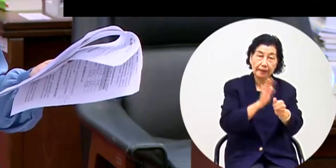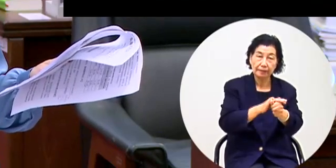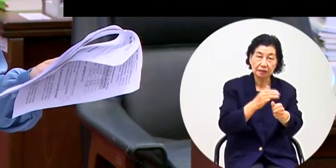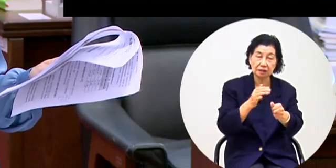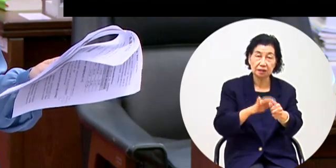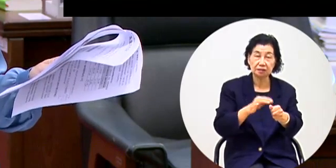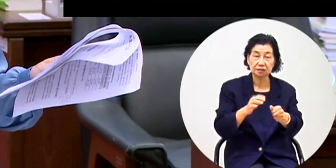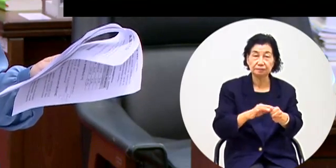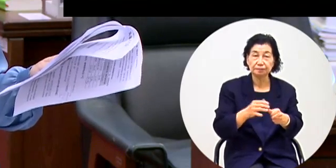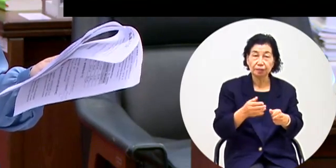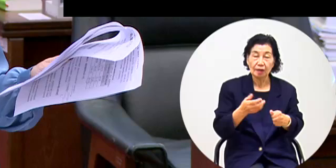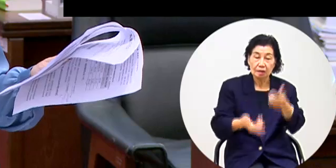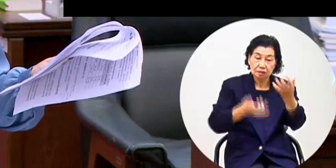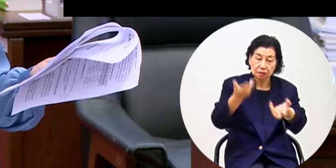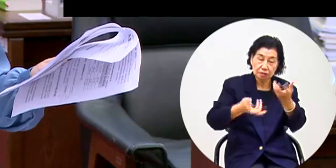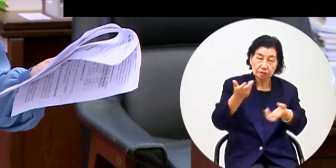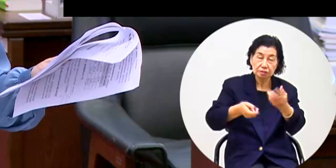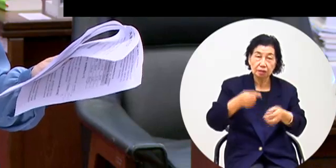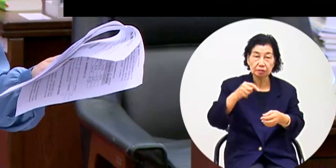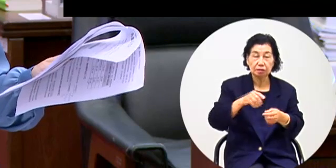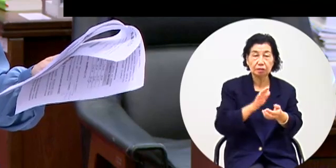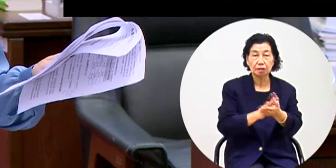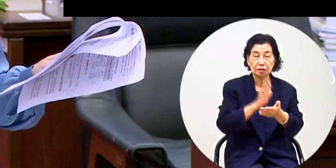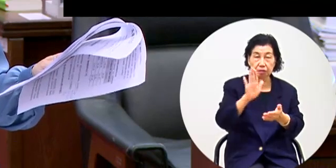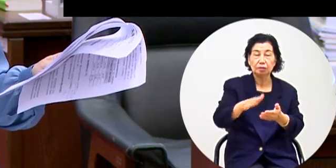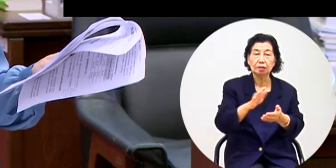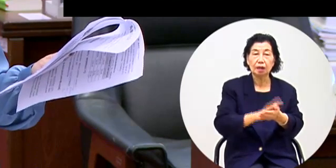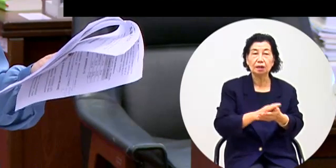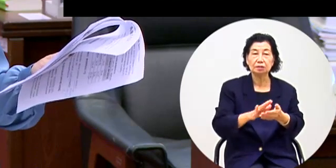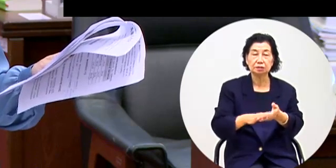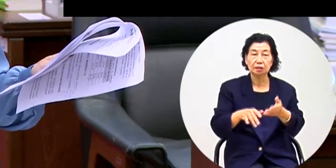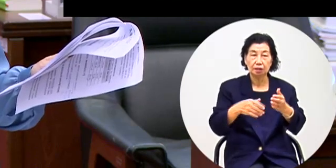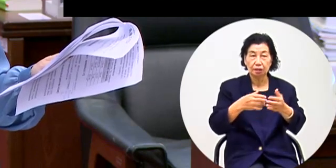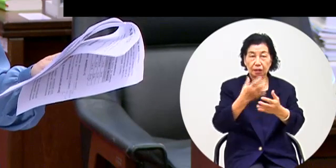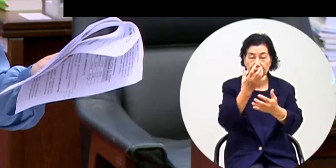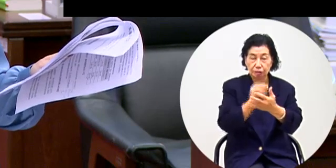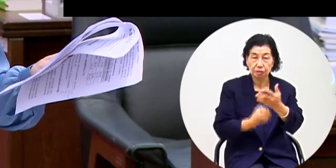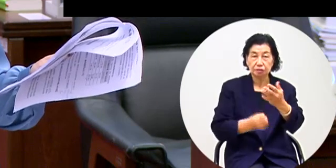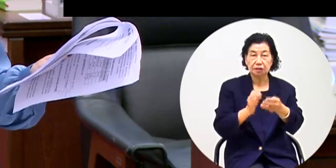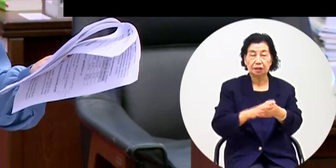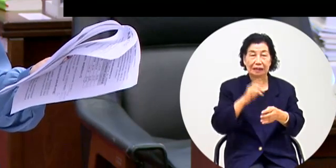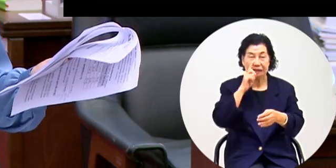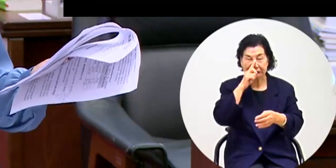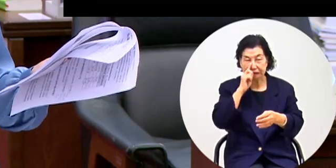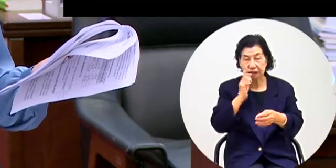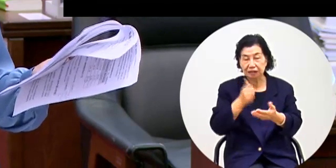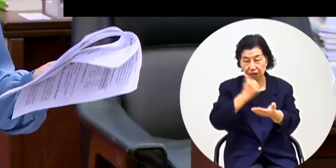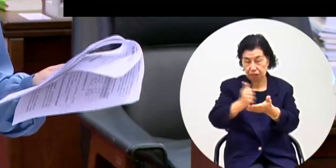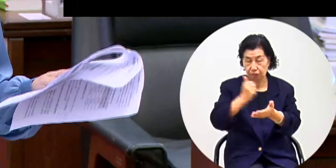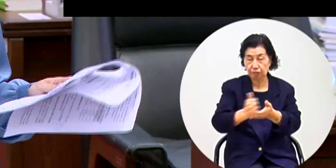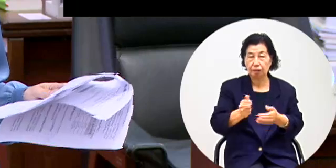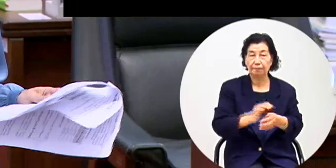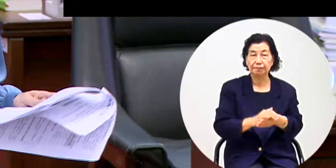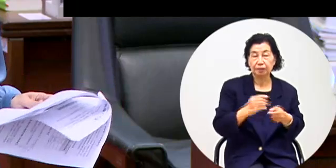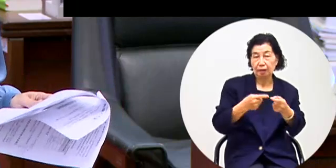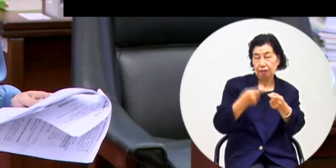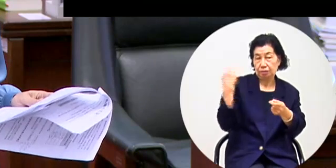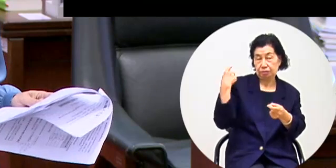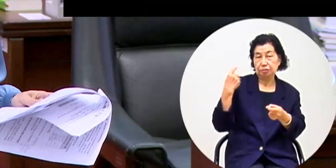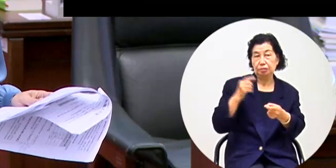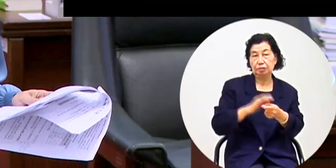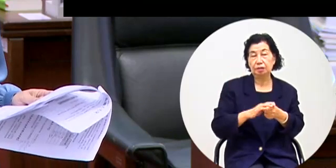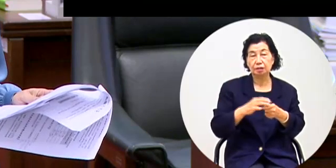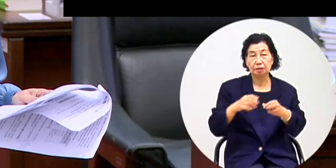料里面提到的，其实金门啊，从今年的一月到现在为止，九月为止啊，其实是一公吨都没运回